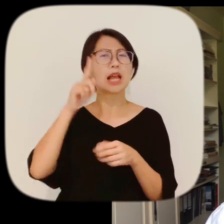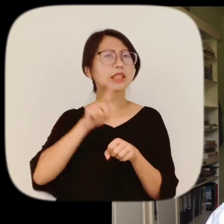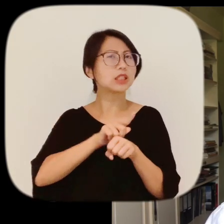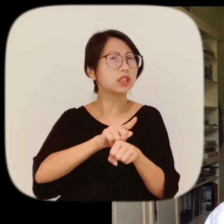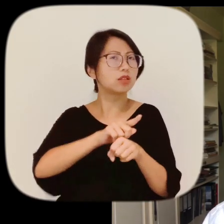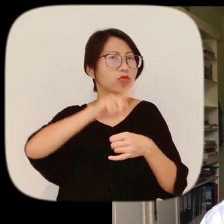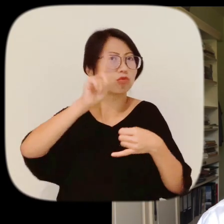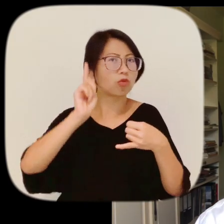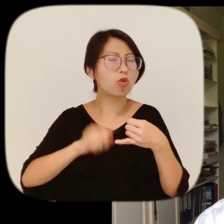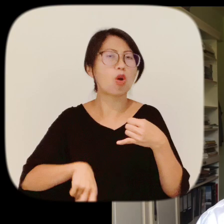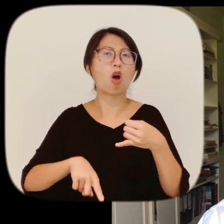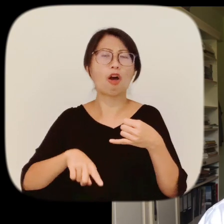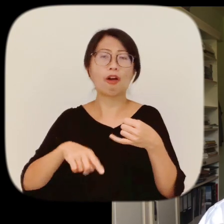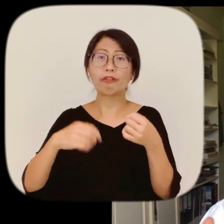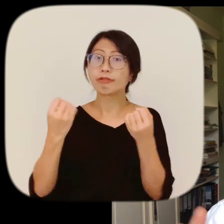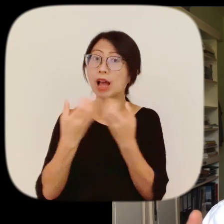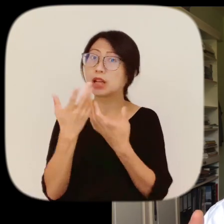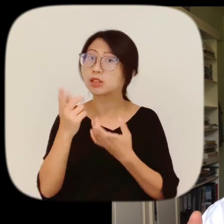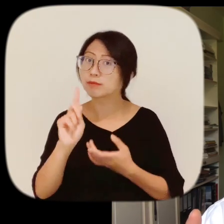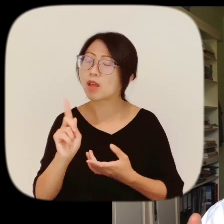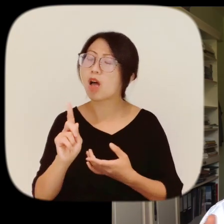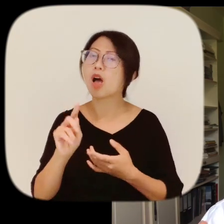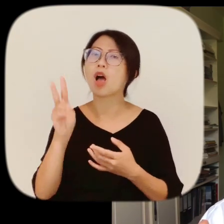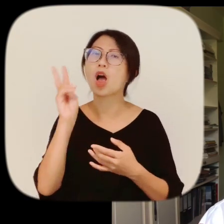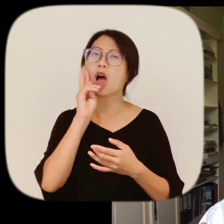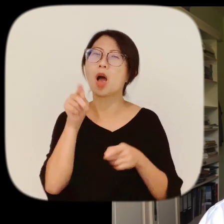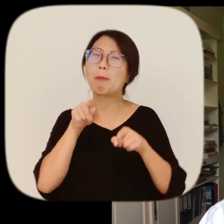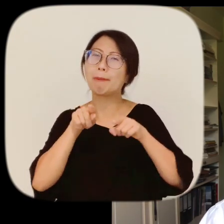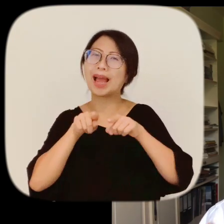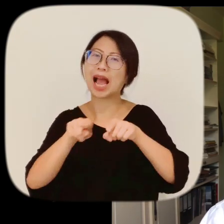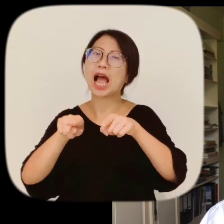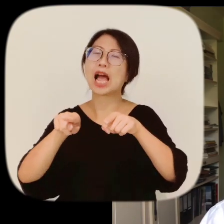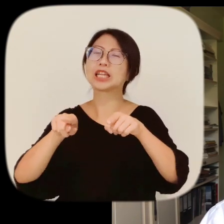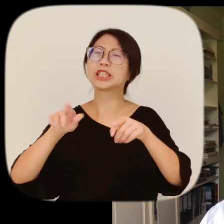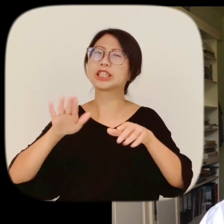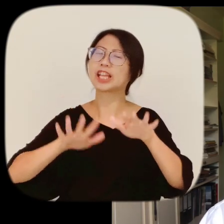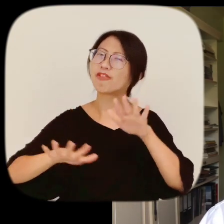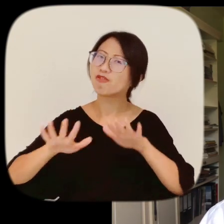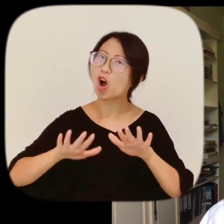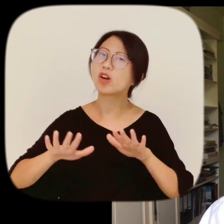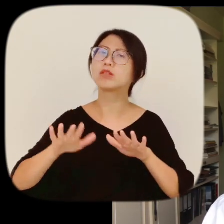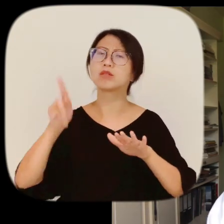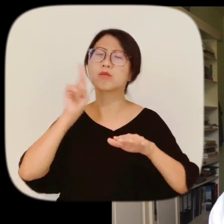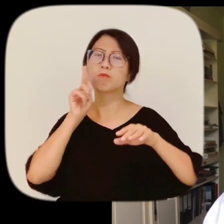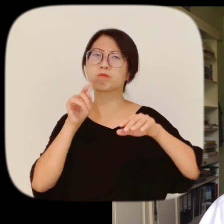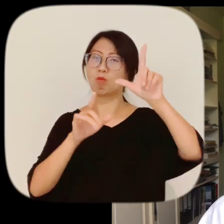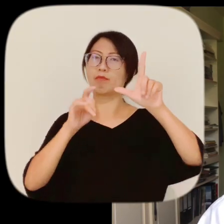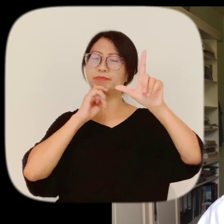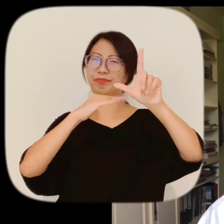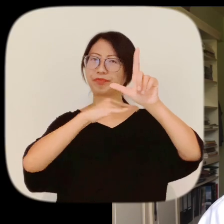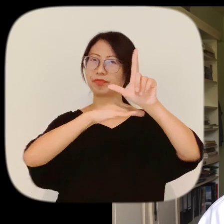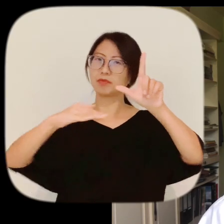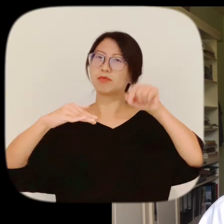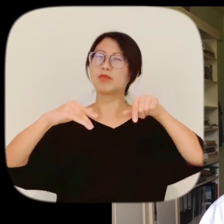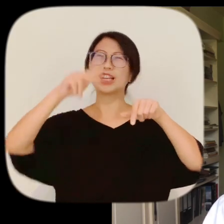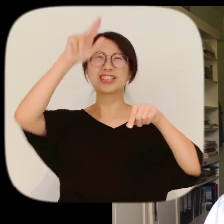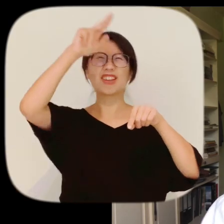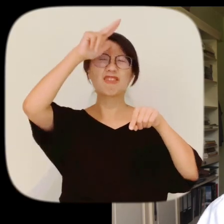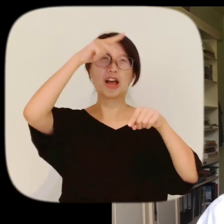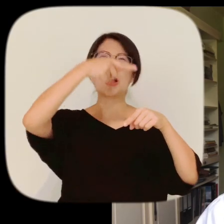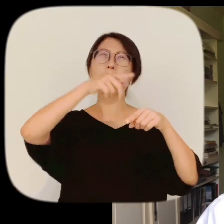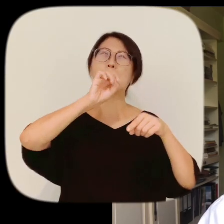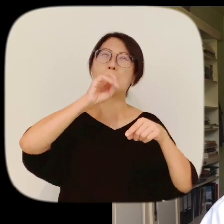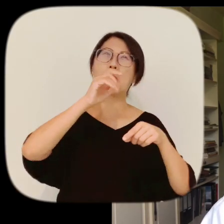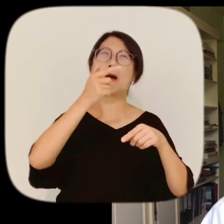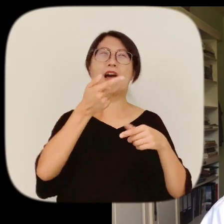就写了很多东就说了其实呢智克最后会出现了一个所谓parallel structures一个所谓平衡的结构或者